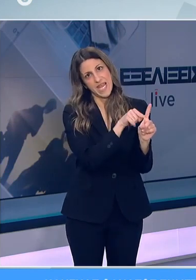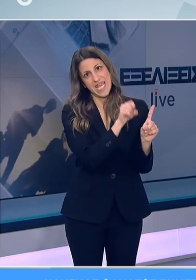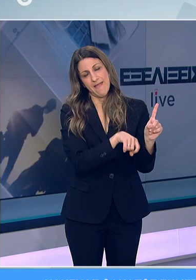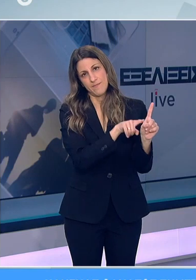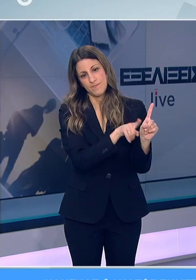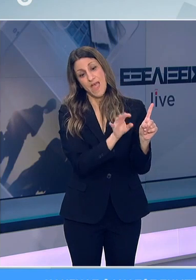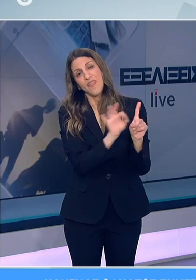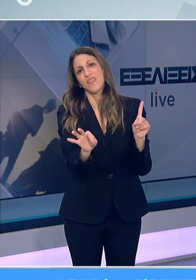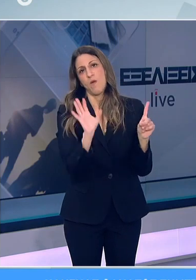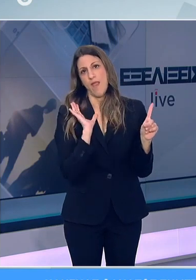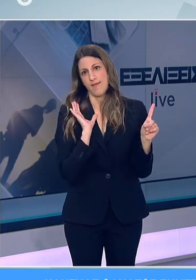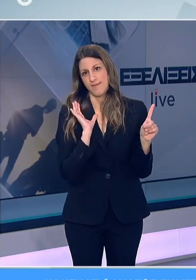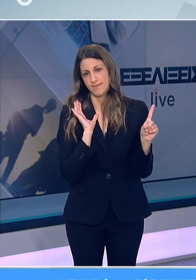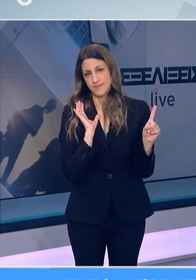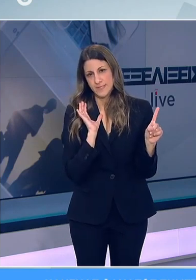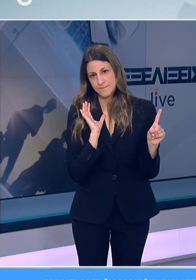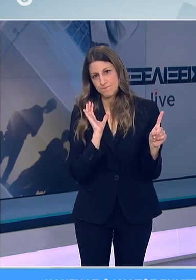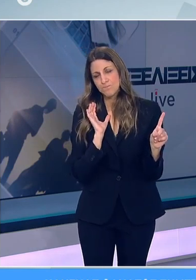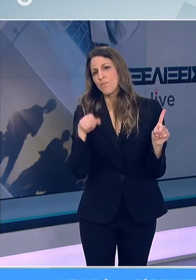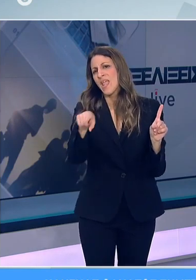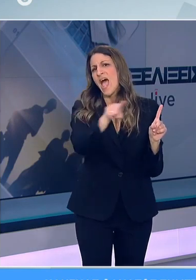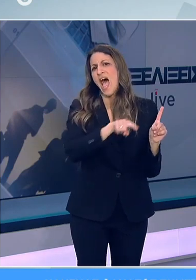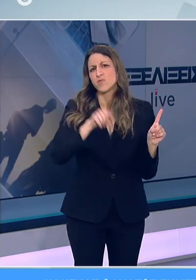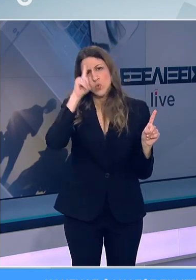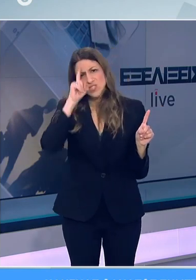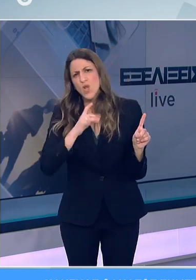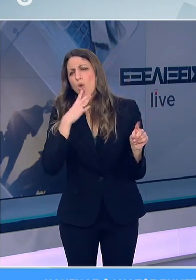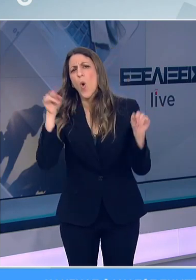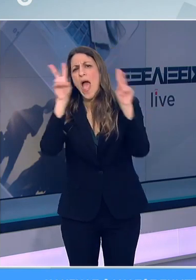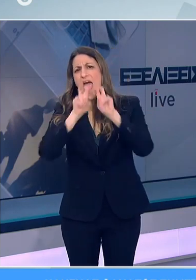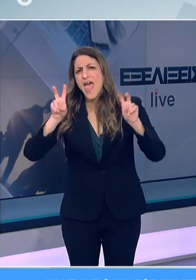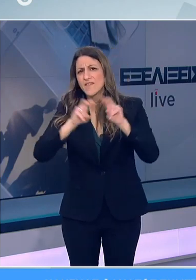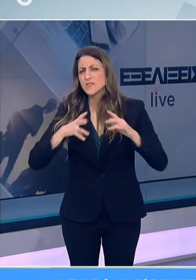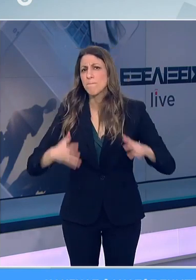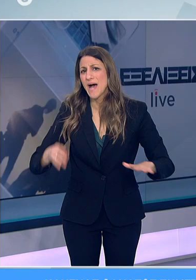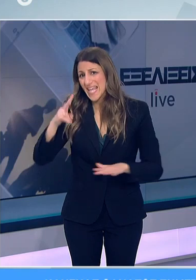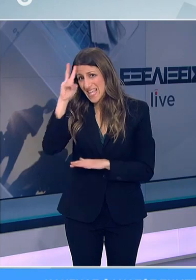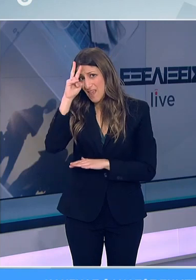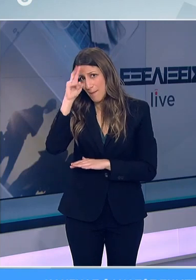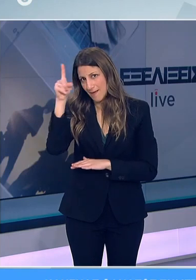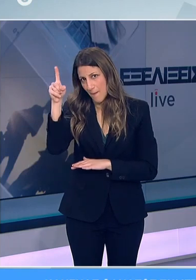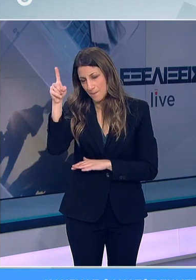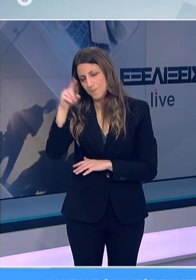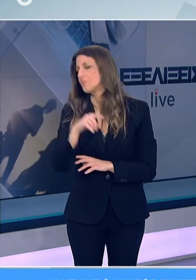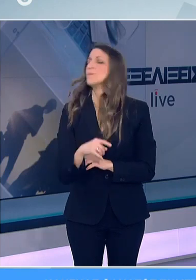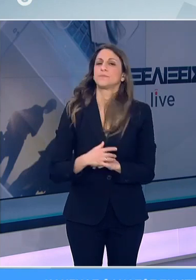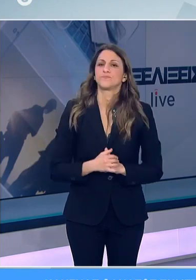αξιόπιστες επιστημονικές ομάδες που δουλεύουν στη Γερμανία. Θέλω να πω εδώ όμως ότι